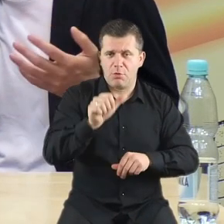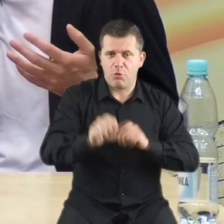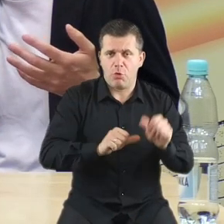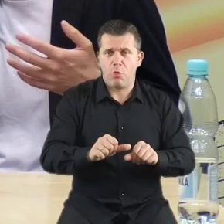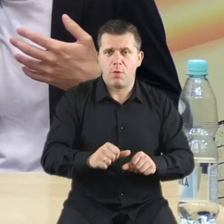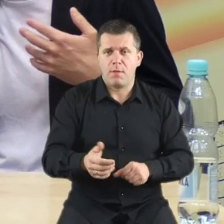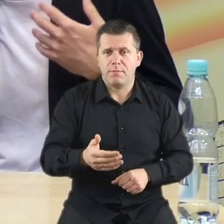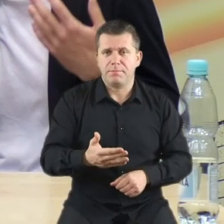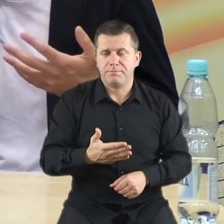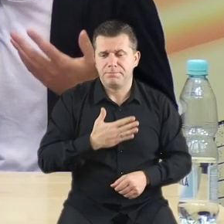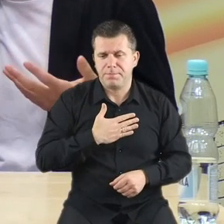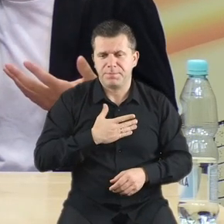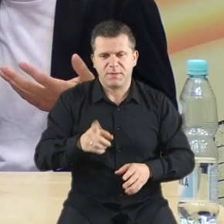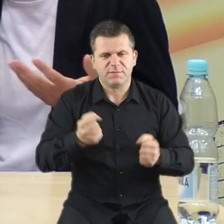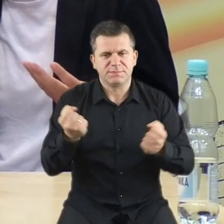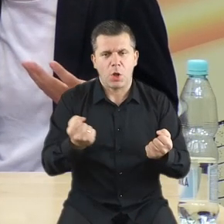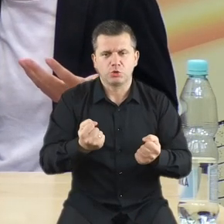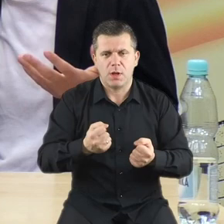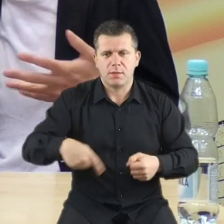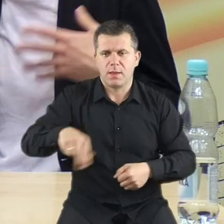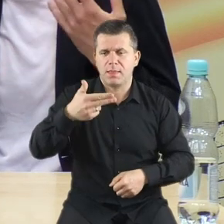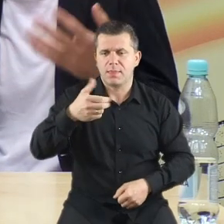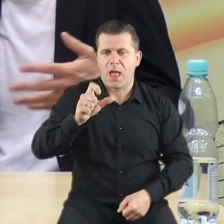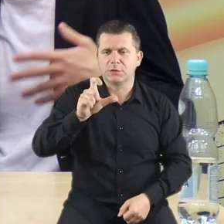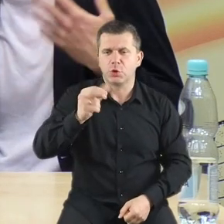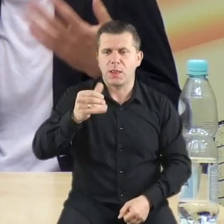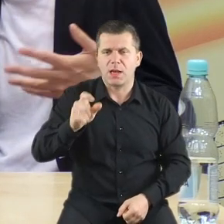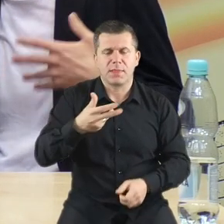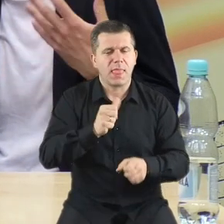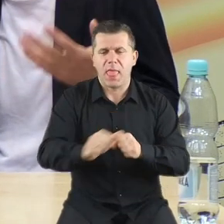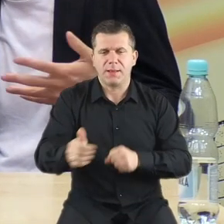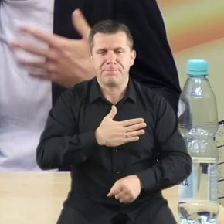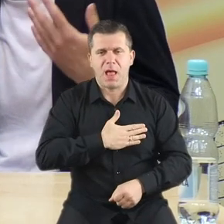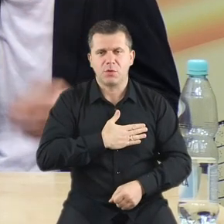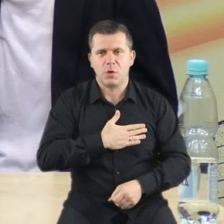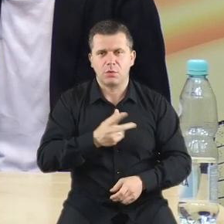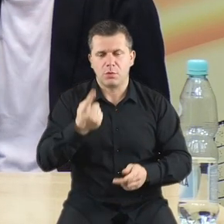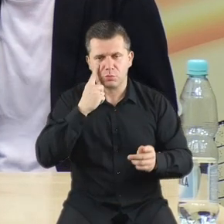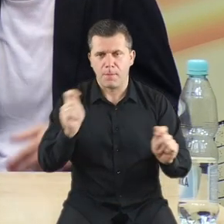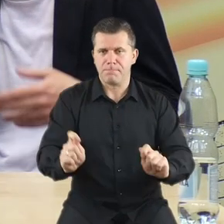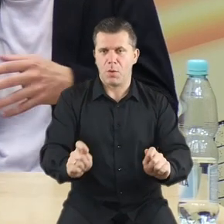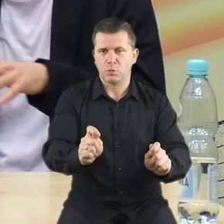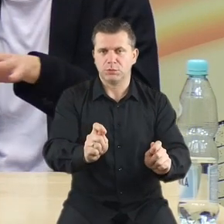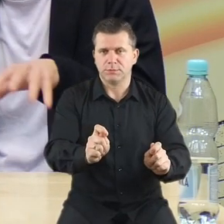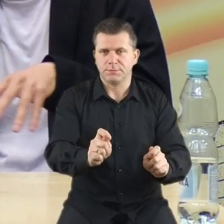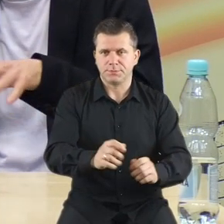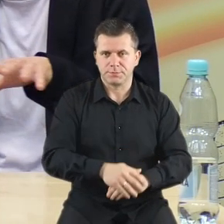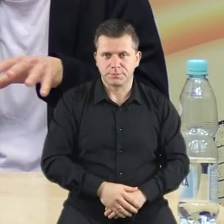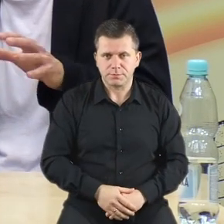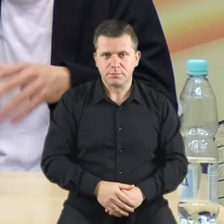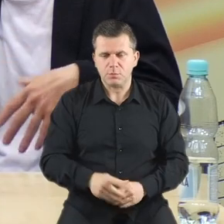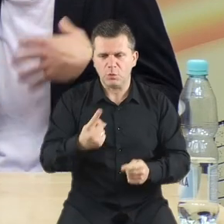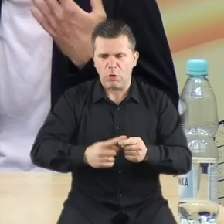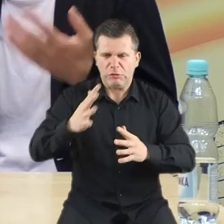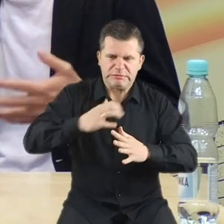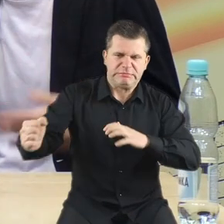czynienia z takim wzmożeniem, powiedziałbym, nacjonalistycznym, bo to nie jest patriotyczne, gdzieś pobudzeniem takich, no, gdzieś rozdrapywaniem tych ran,